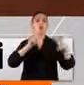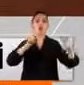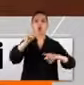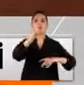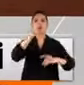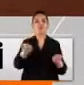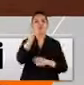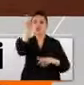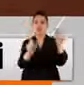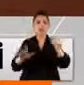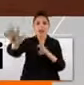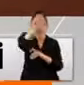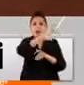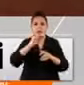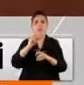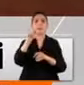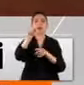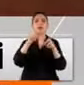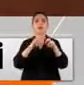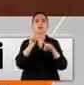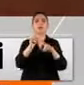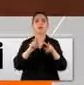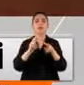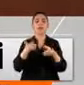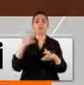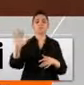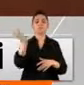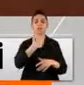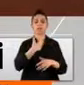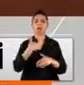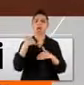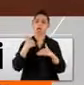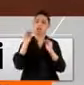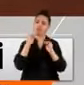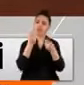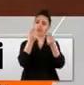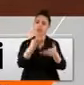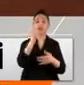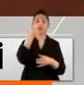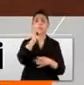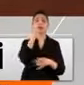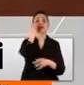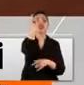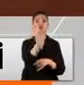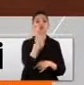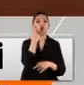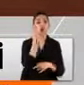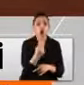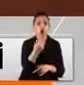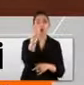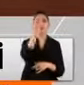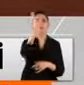kafe çalışanlarımızın da prim yüklerini üstlenecek. Ayrıca bunlara kişi başı 1500